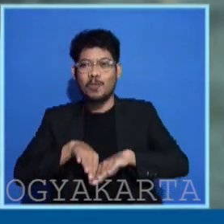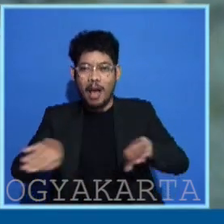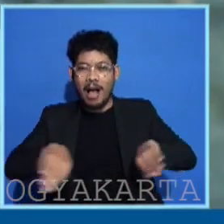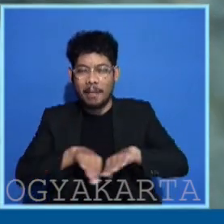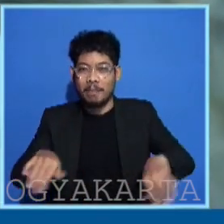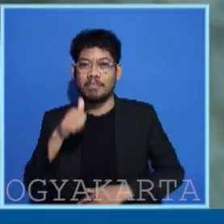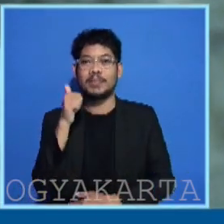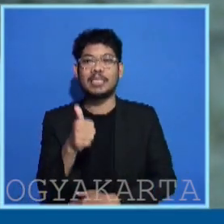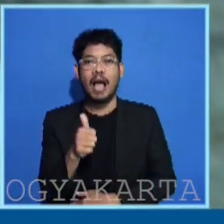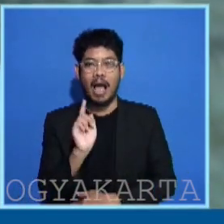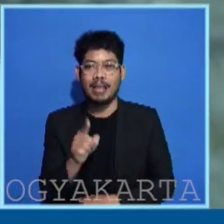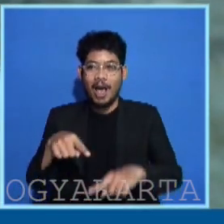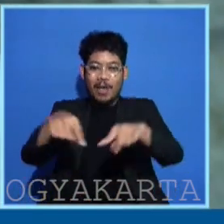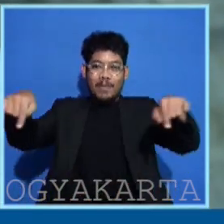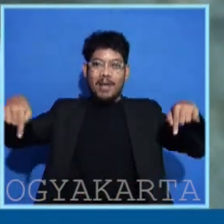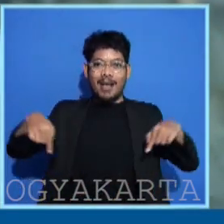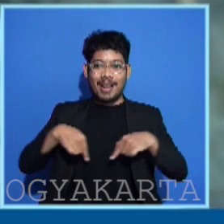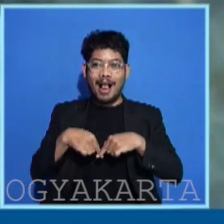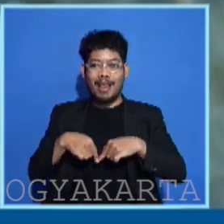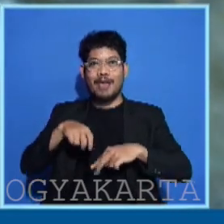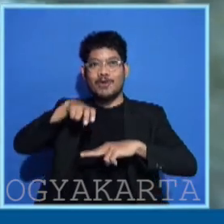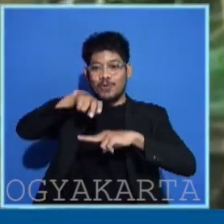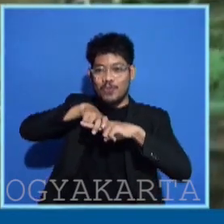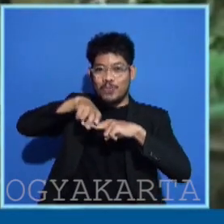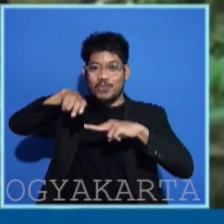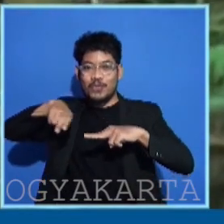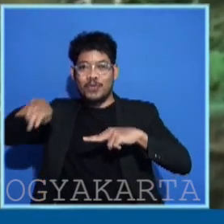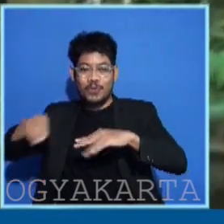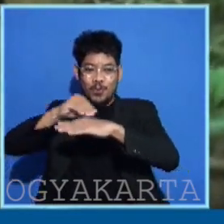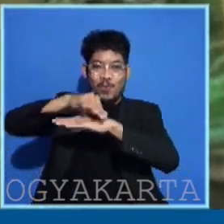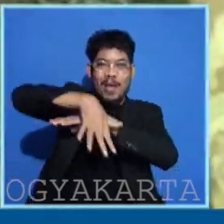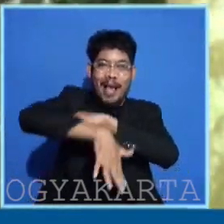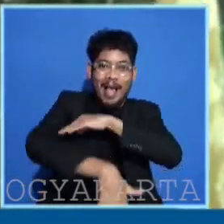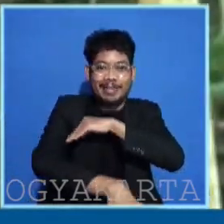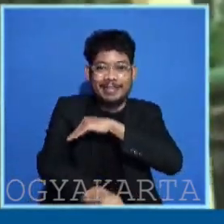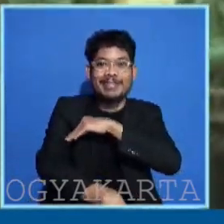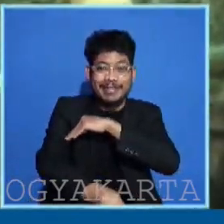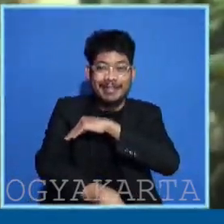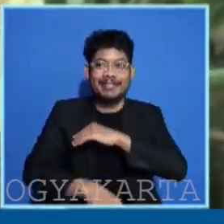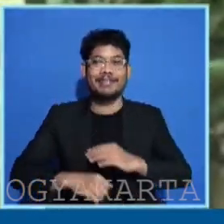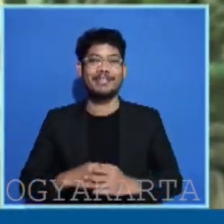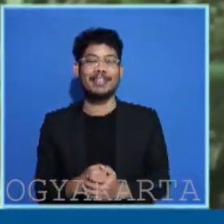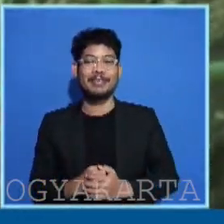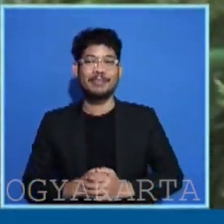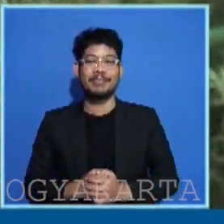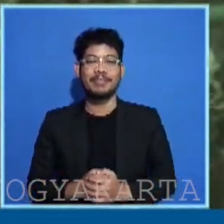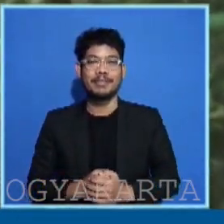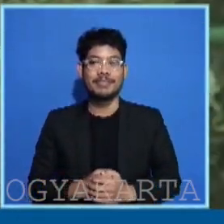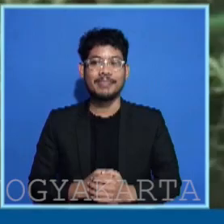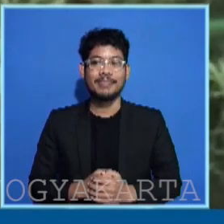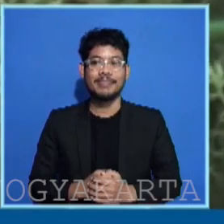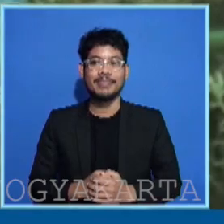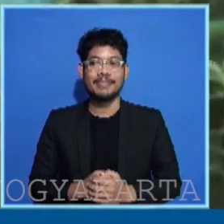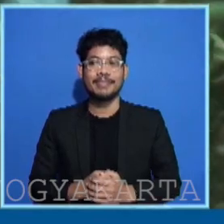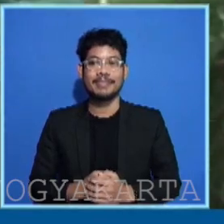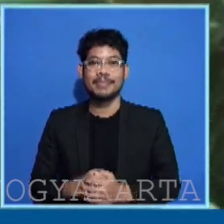sampun dipun cawisaken wontenipun ban. Ing sakinggiling blumbang menika toya grujukan mili ing sapanjange wekdal. Ing sakinggiling